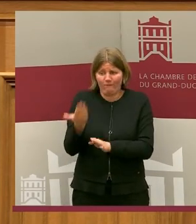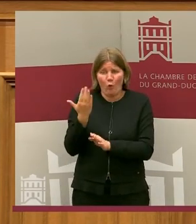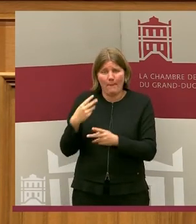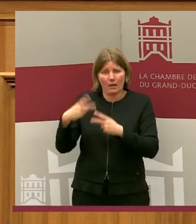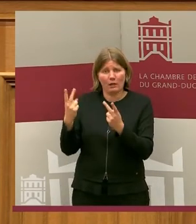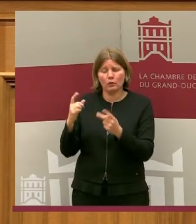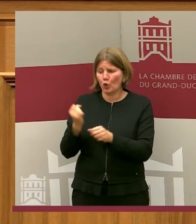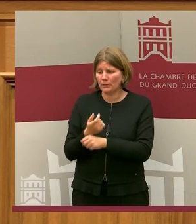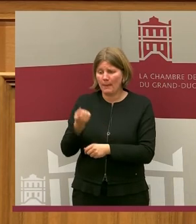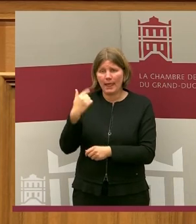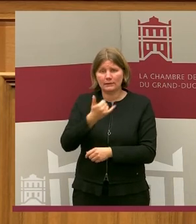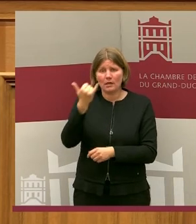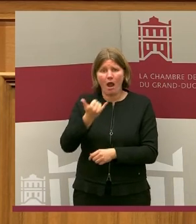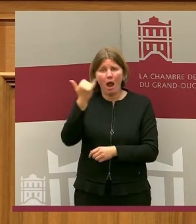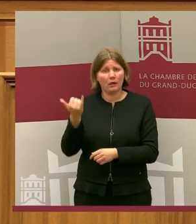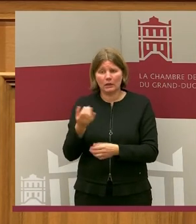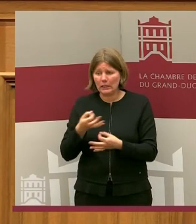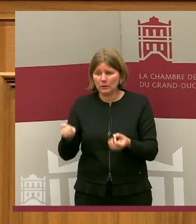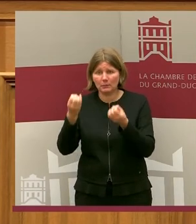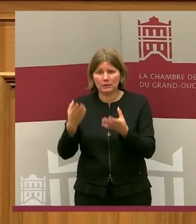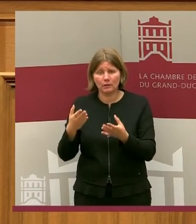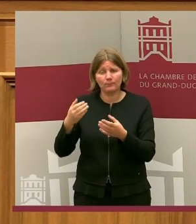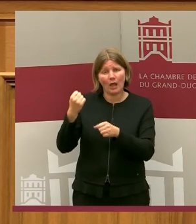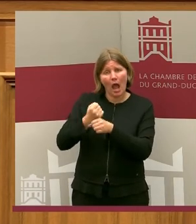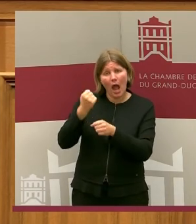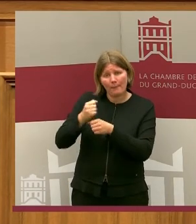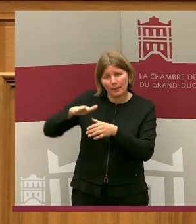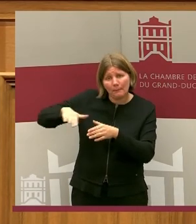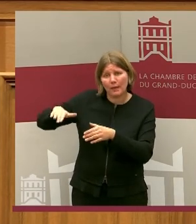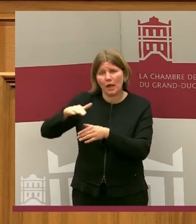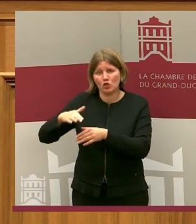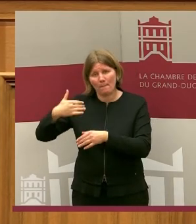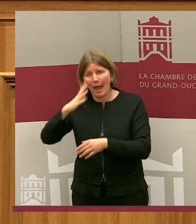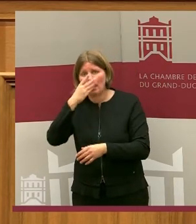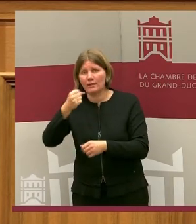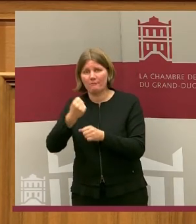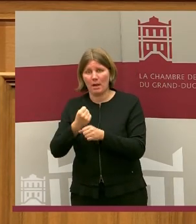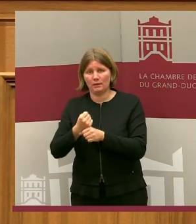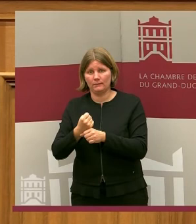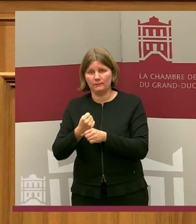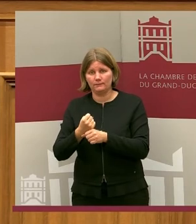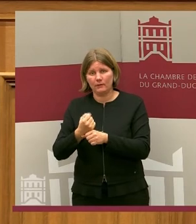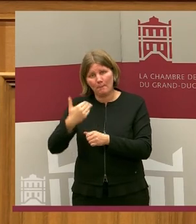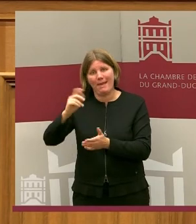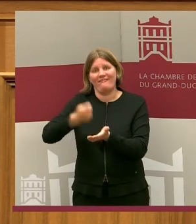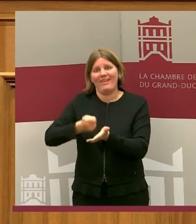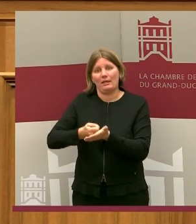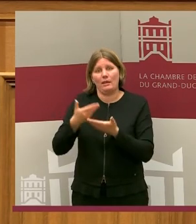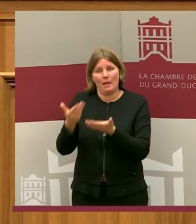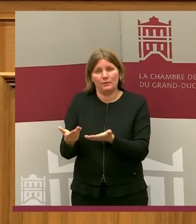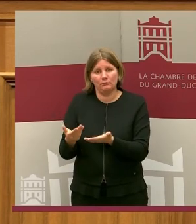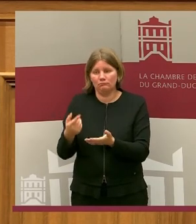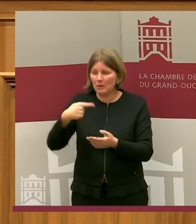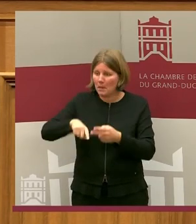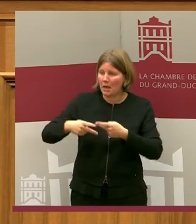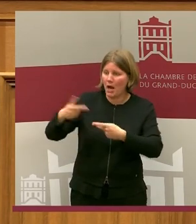letzten Jahren nicht viel geschieht, für die Arbeit an dieser Branche mehr attraktiv zu machen. An ihre Arbeit mehr wert zu geben. Die Spitäler laufen